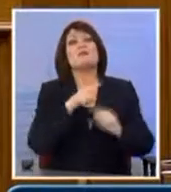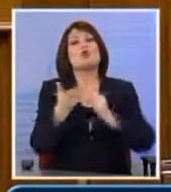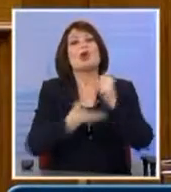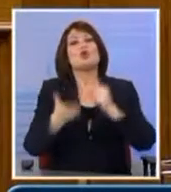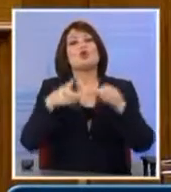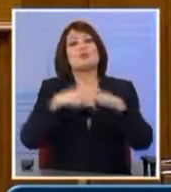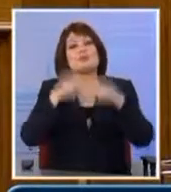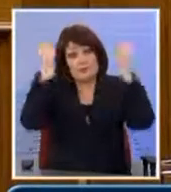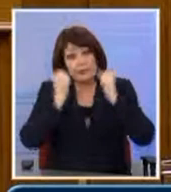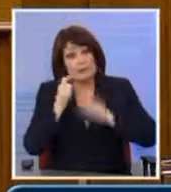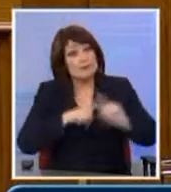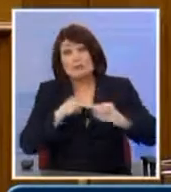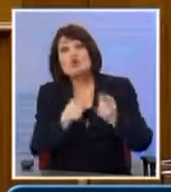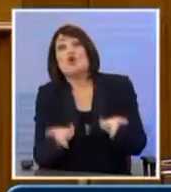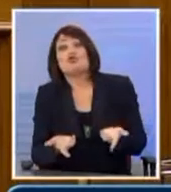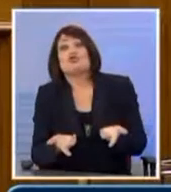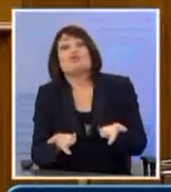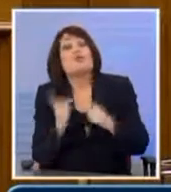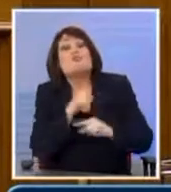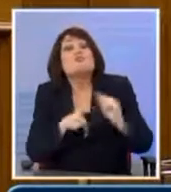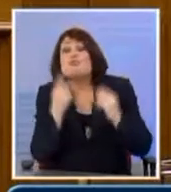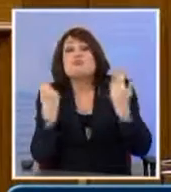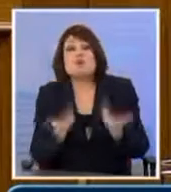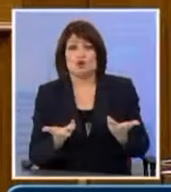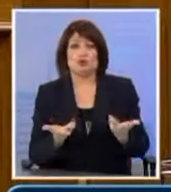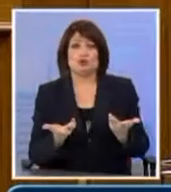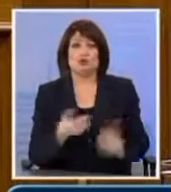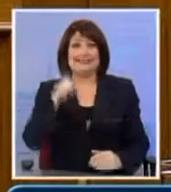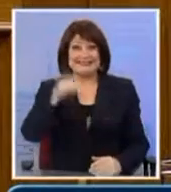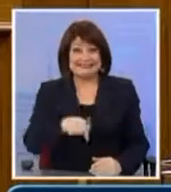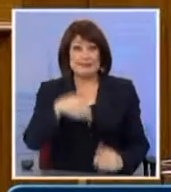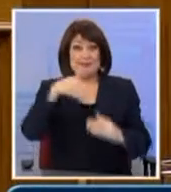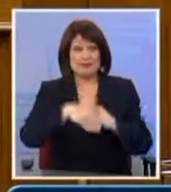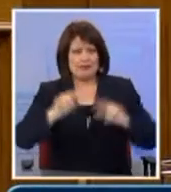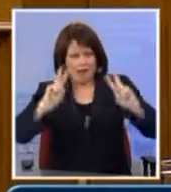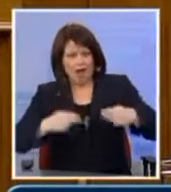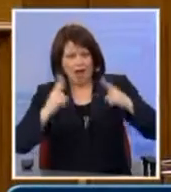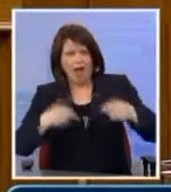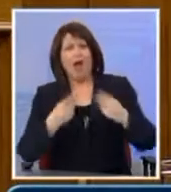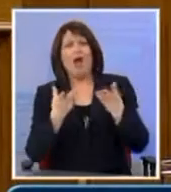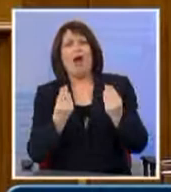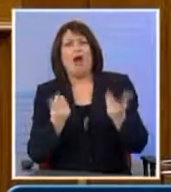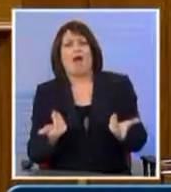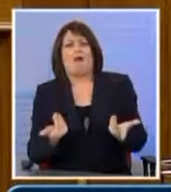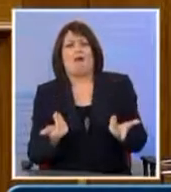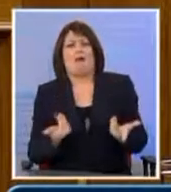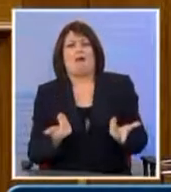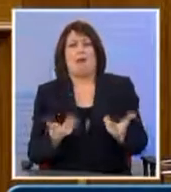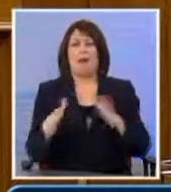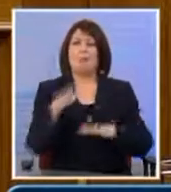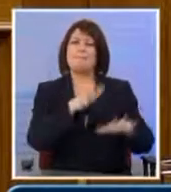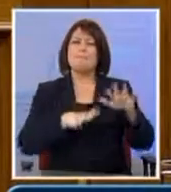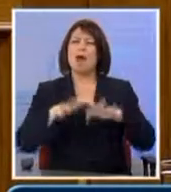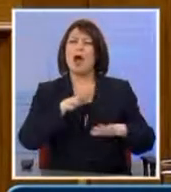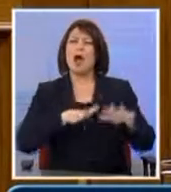Τράπεζα έξω? Πραγματικά ήταν, νομίζω, απόψε μια μεγάλη αποκάλυψη. Έγινε μάντες κακών ο